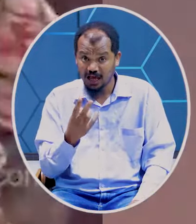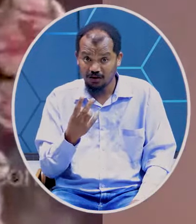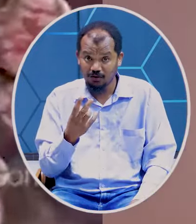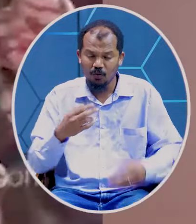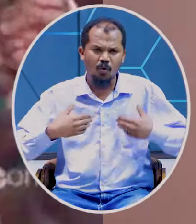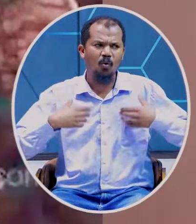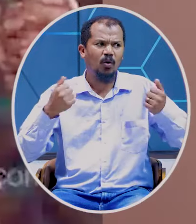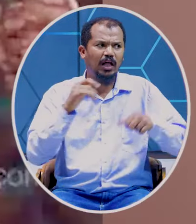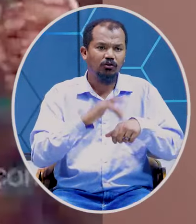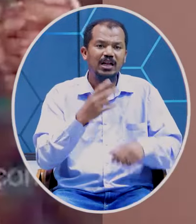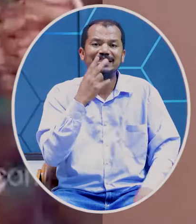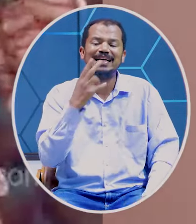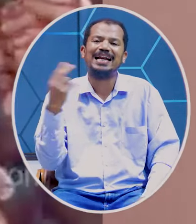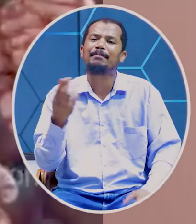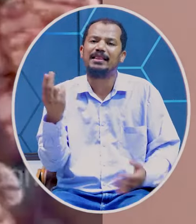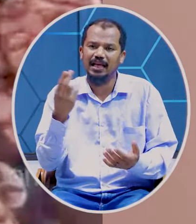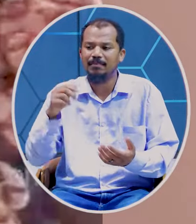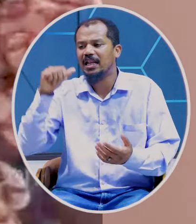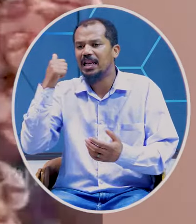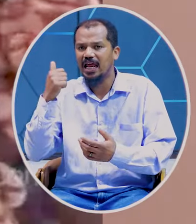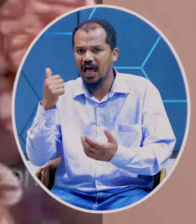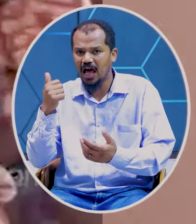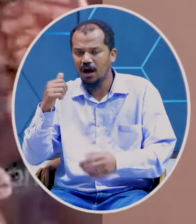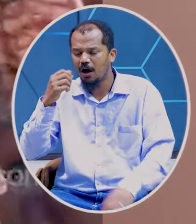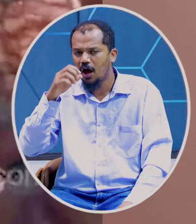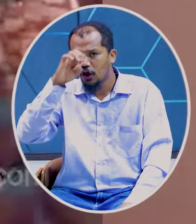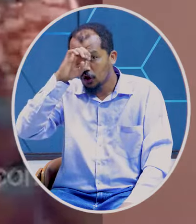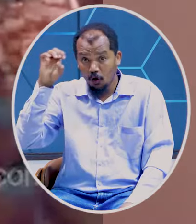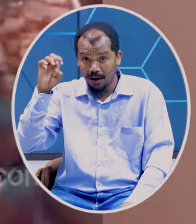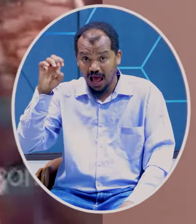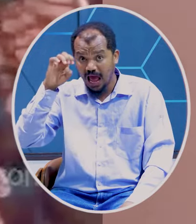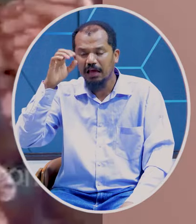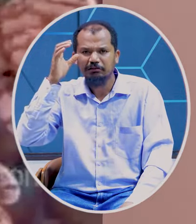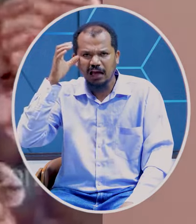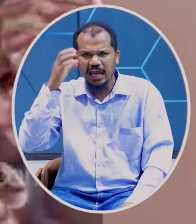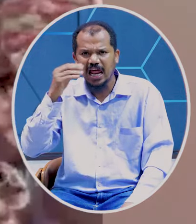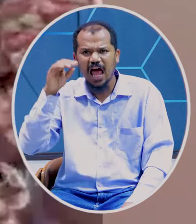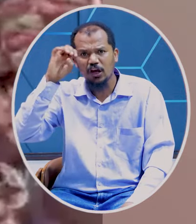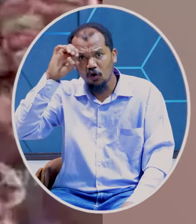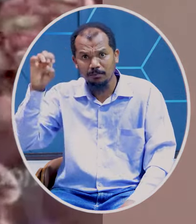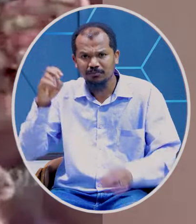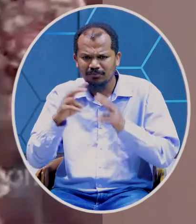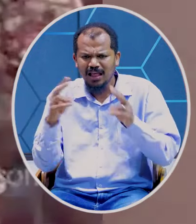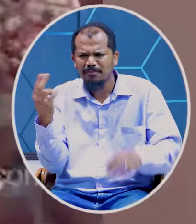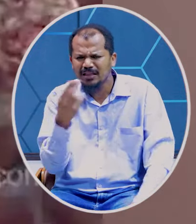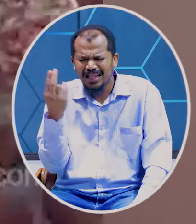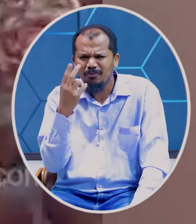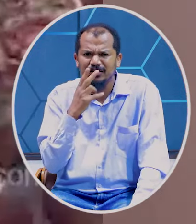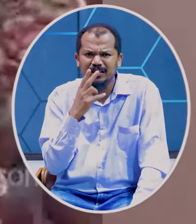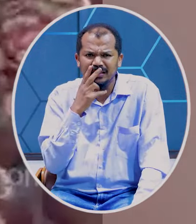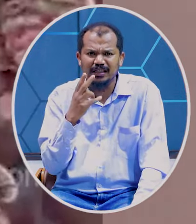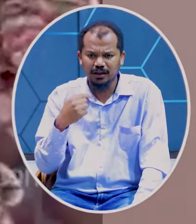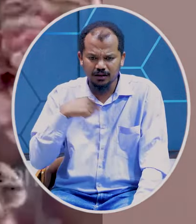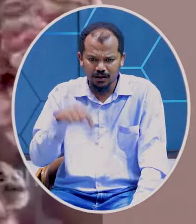ሳይሆንና ወጣቶች ላይ ሲጋራ መጠቀም ሌላ ዓለም በተለይ ዩሮፒያን ላይ በጣም የነበረ ቻይናና ዩሮፕ ላይ በጣም ይጠቀሙት